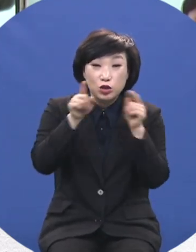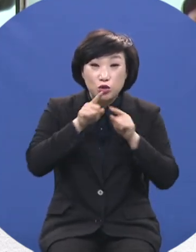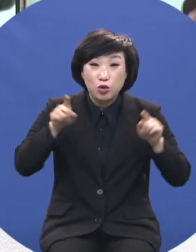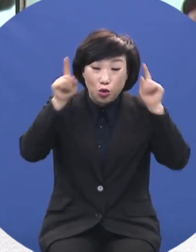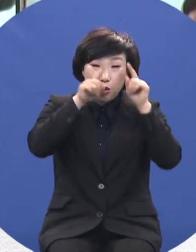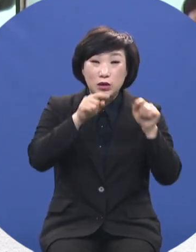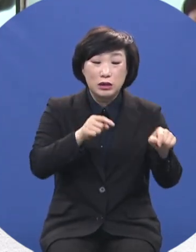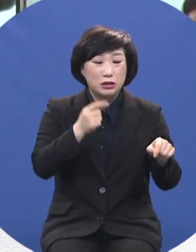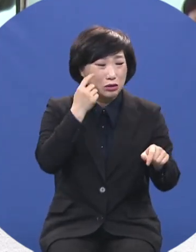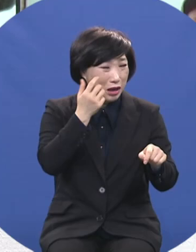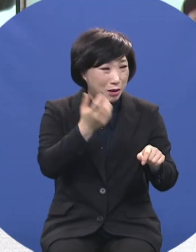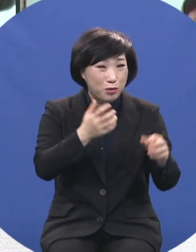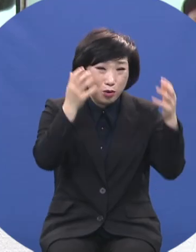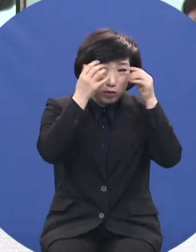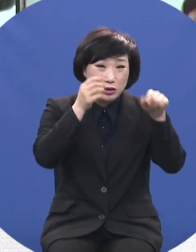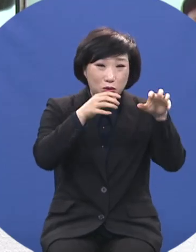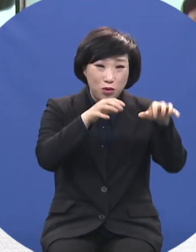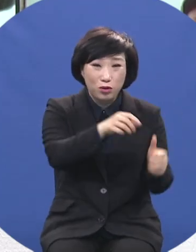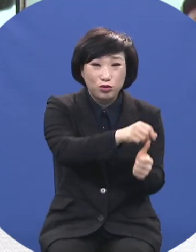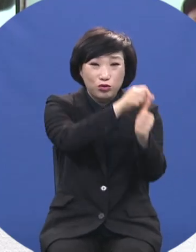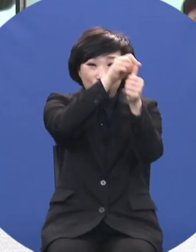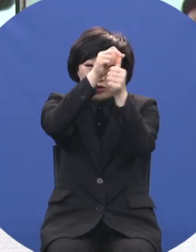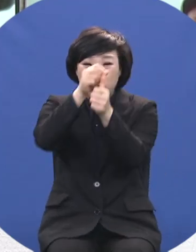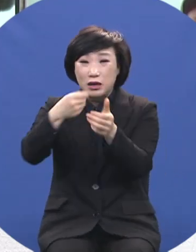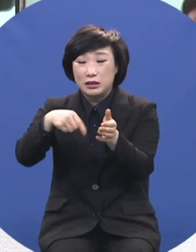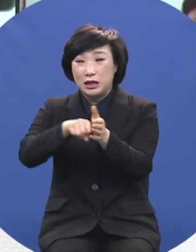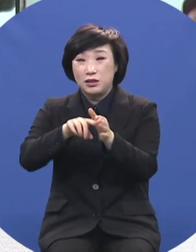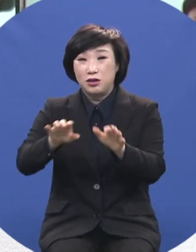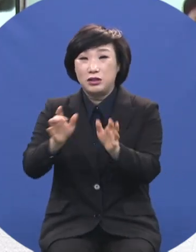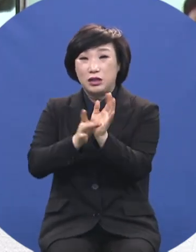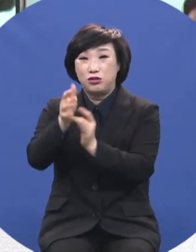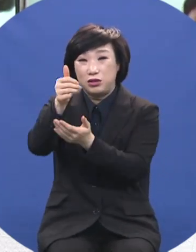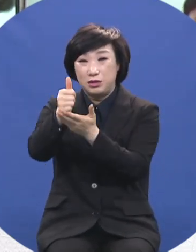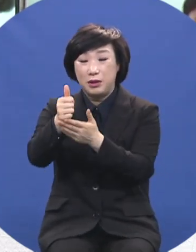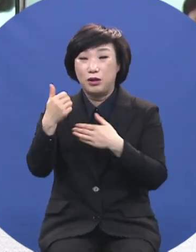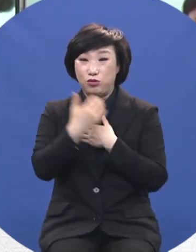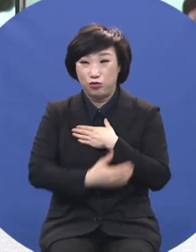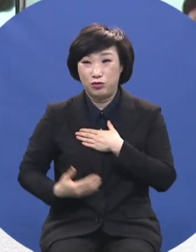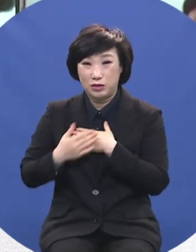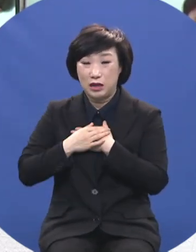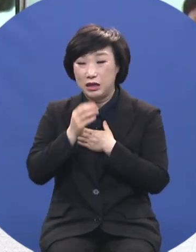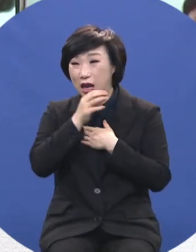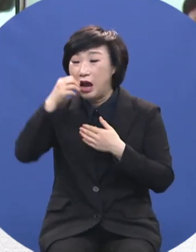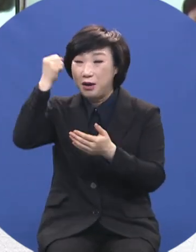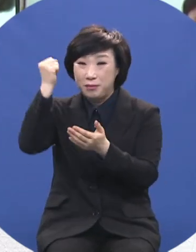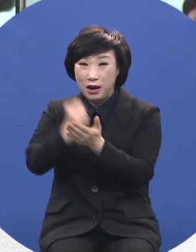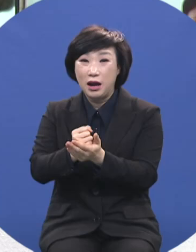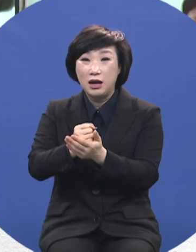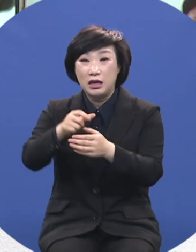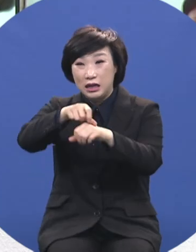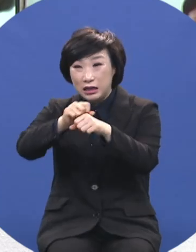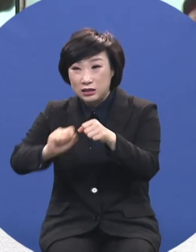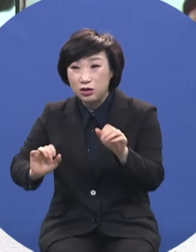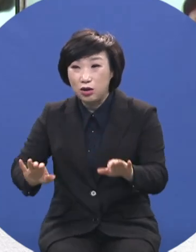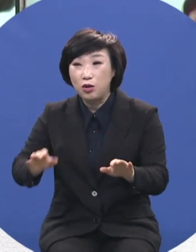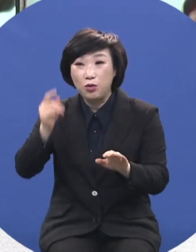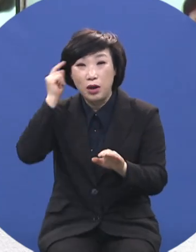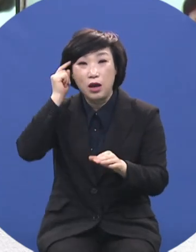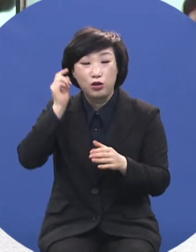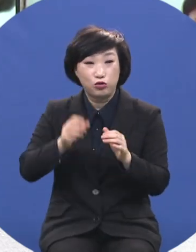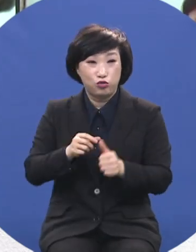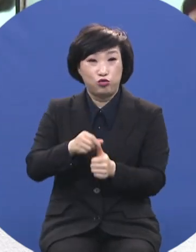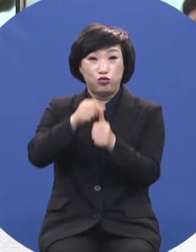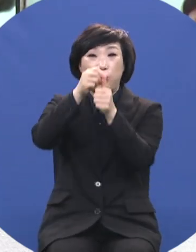지옥의 참혹한 고통에서 구원하시려고 예수께서 자기 육체를 십자가에 찢은 것은 구원받은